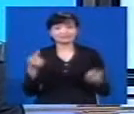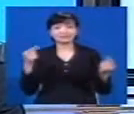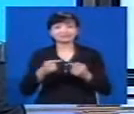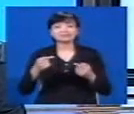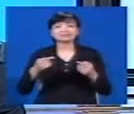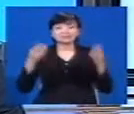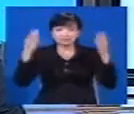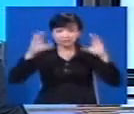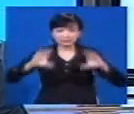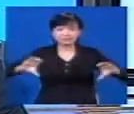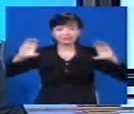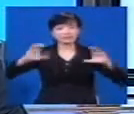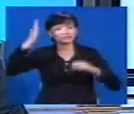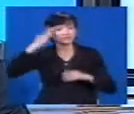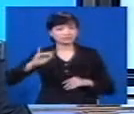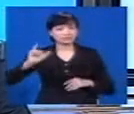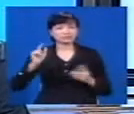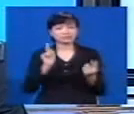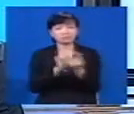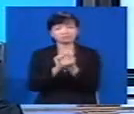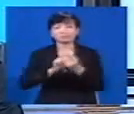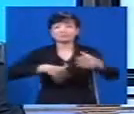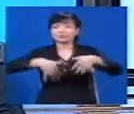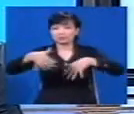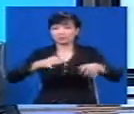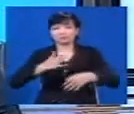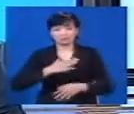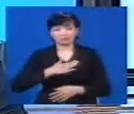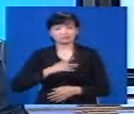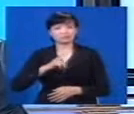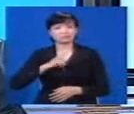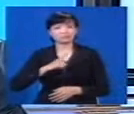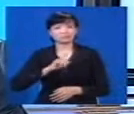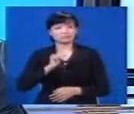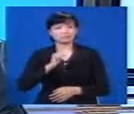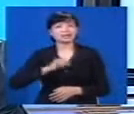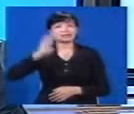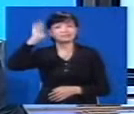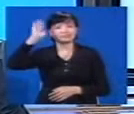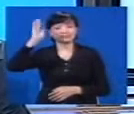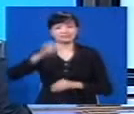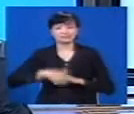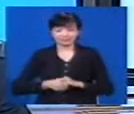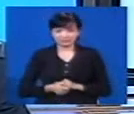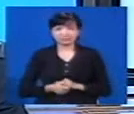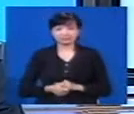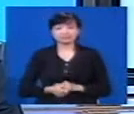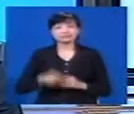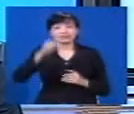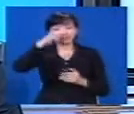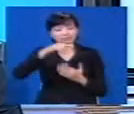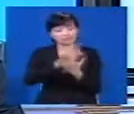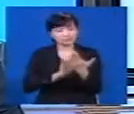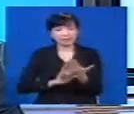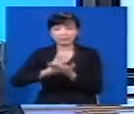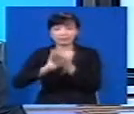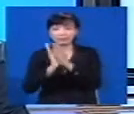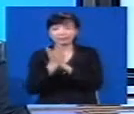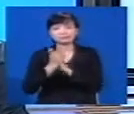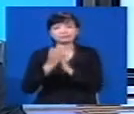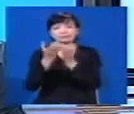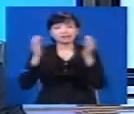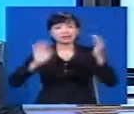าลยิ่งลักษณ์พบประชาชนวันนี้ผมจอมเพชรประดับดำเนินรายการนะครับเวที ปฏิรูปประเทศไทยพัฒนาประชาธิปไตยและประ